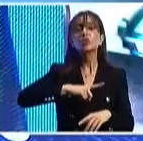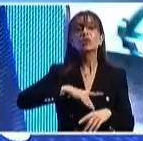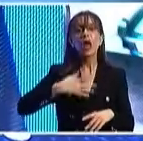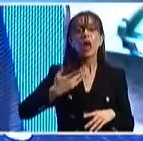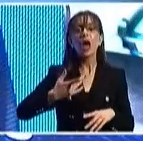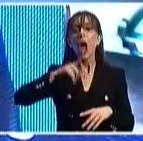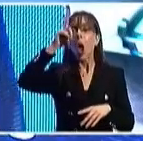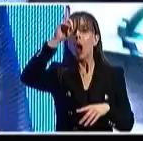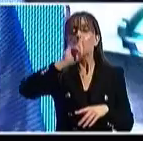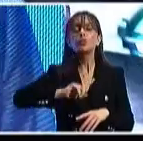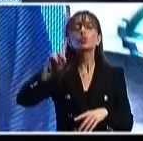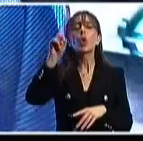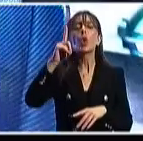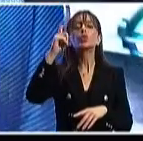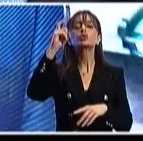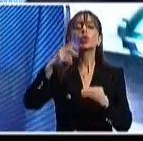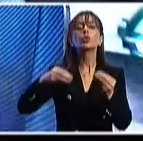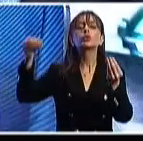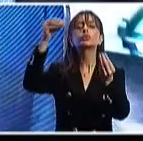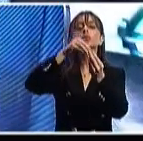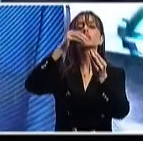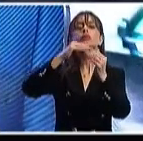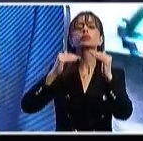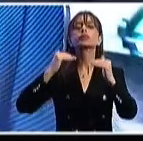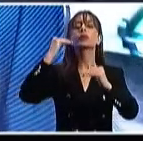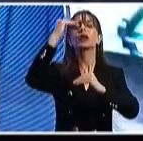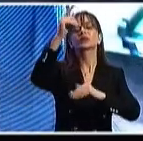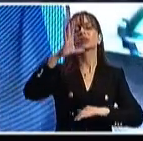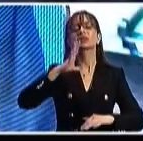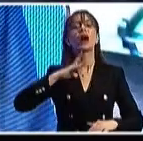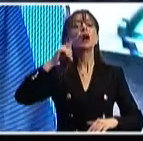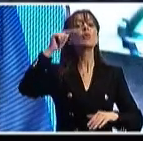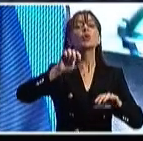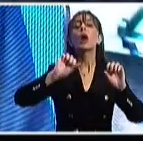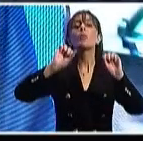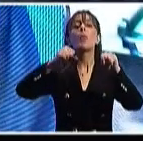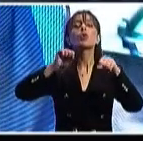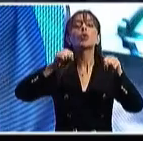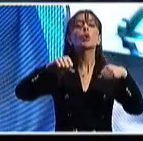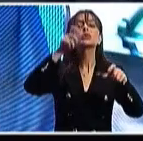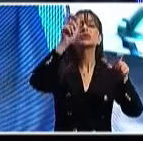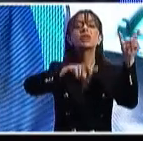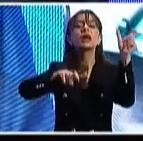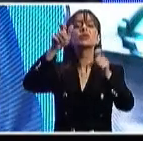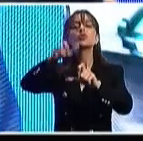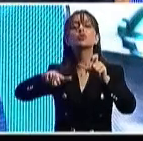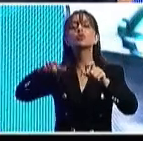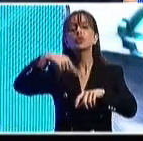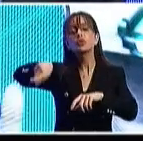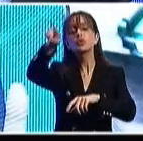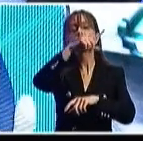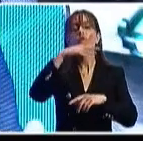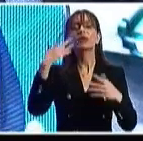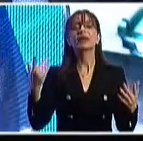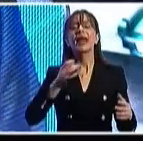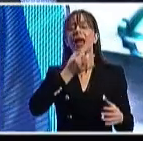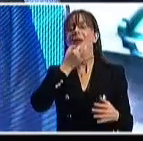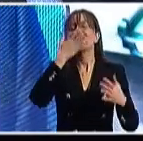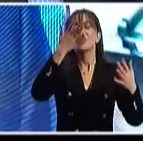%119. Buradan motosiklet kullanıcısı vatandaşlarımıza